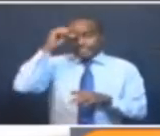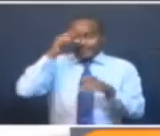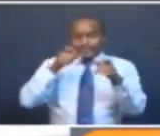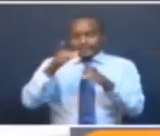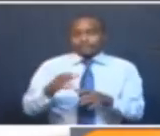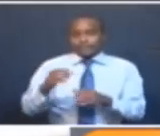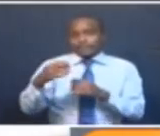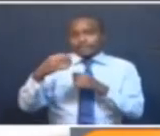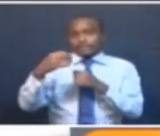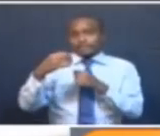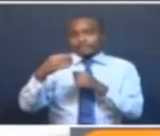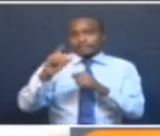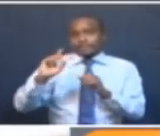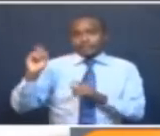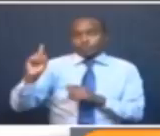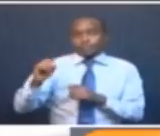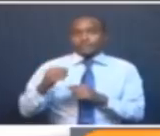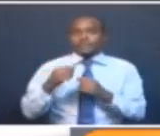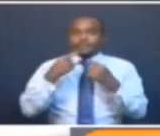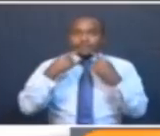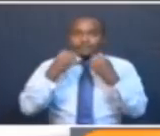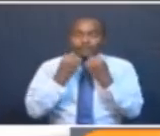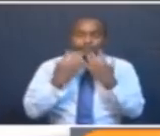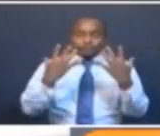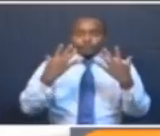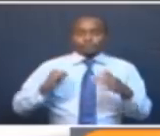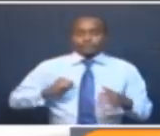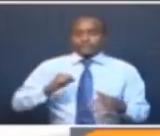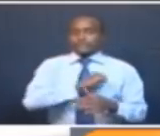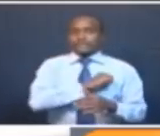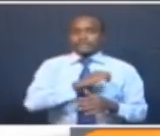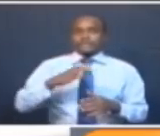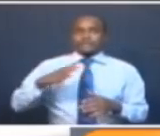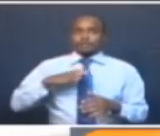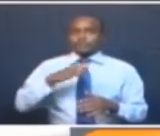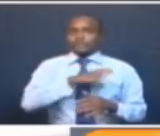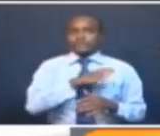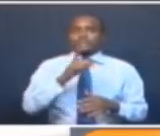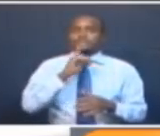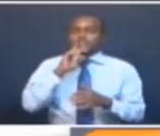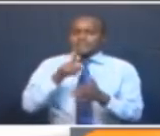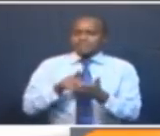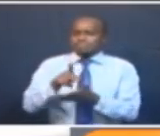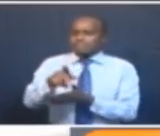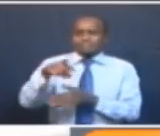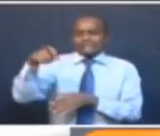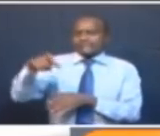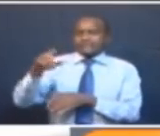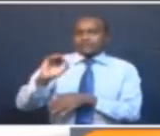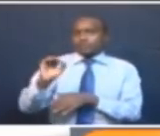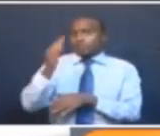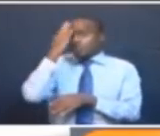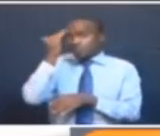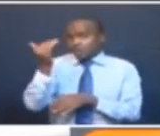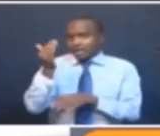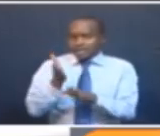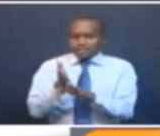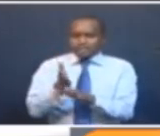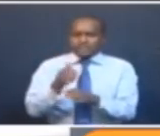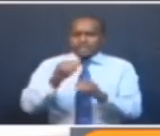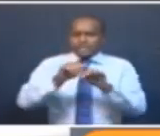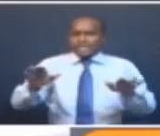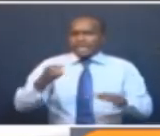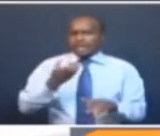Nairobi Mike Sonko ameiambia kamati ya seneti inayochunguza sakata hiyo kwa malipo hayo hayakupaswa kufanyika kwani ardhi hiyo sio